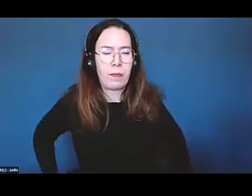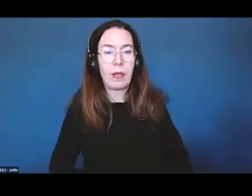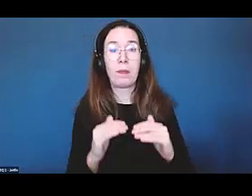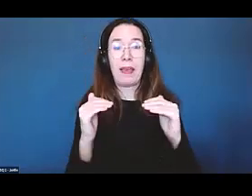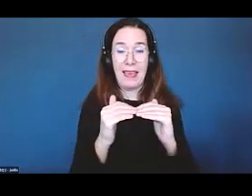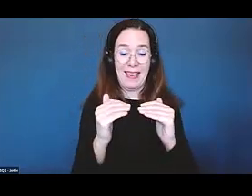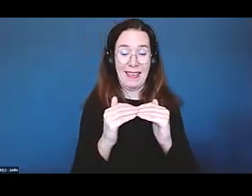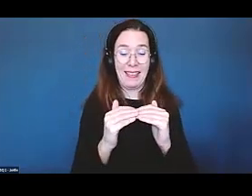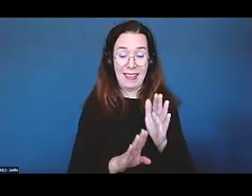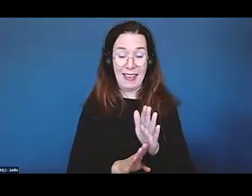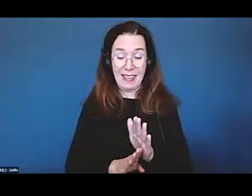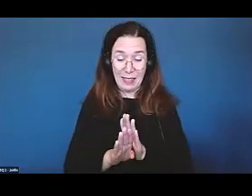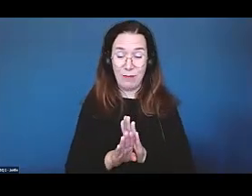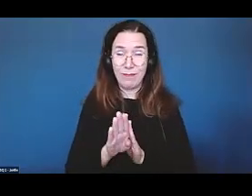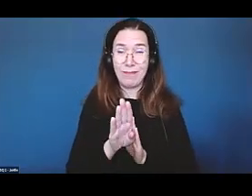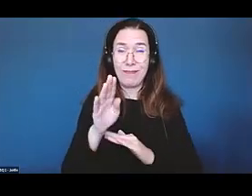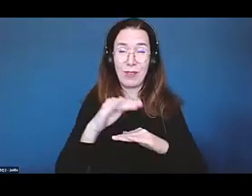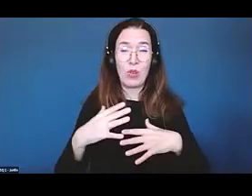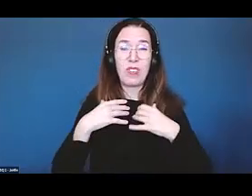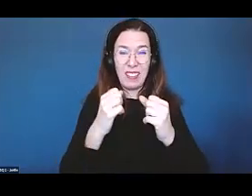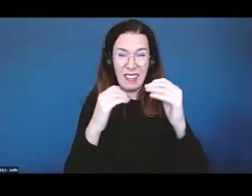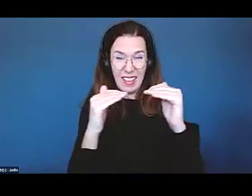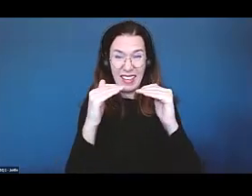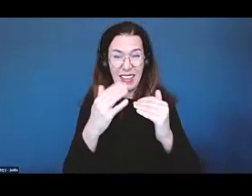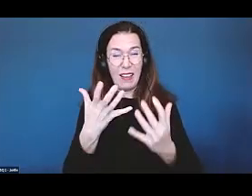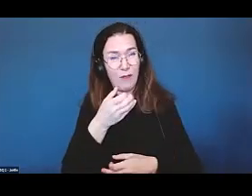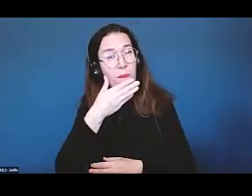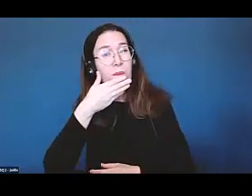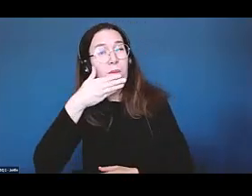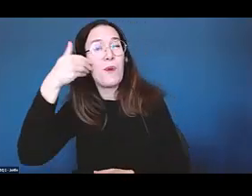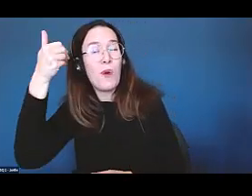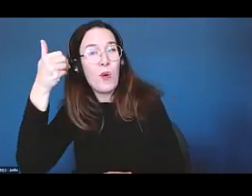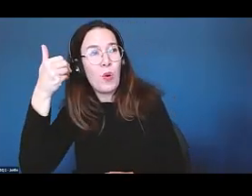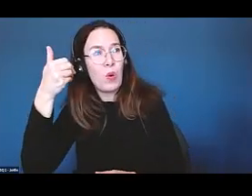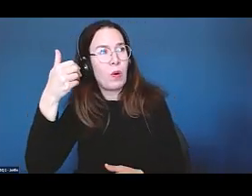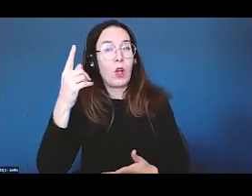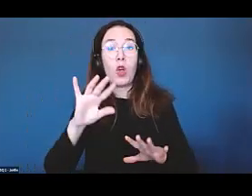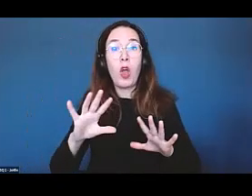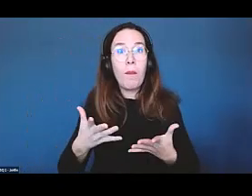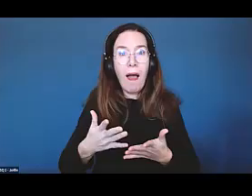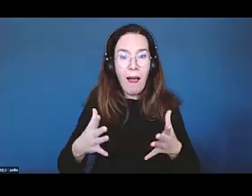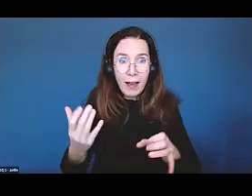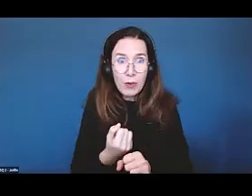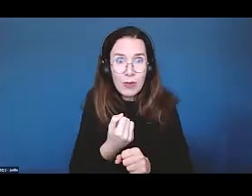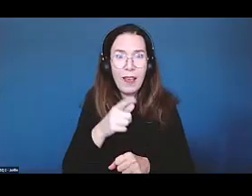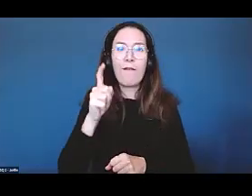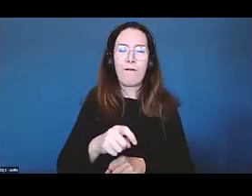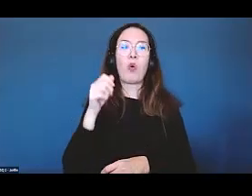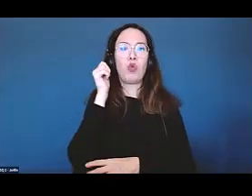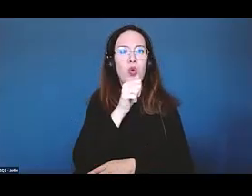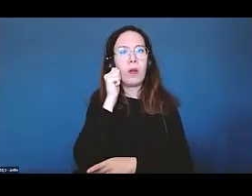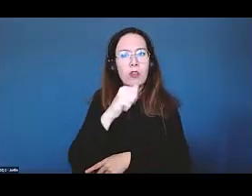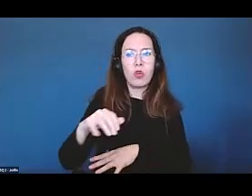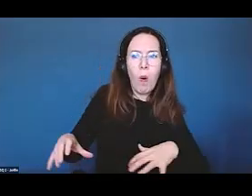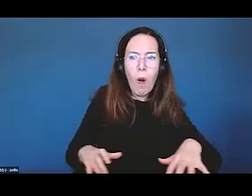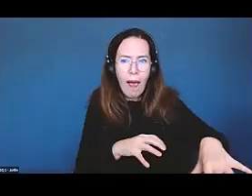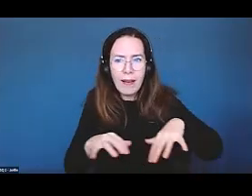Faire progresser l'équité en matière de santé arrive par des actions